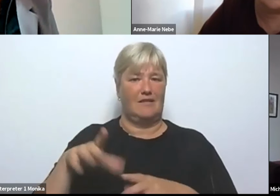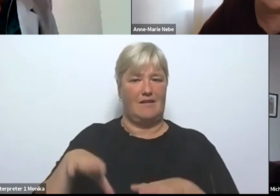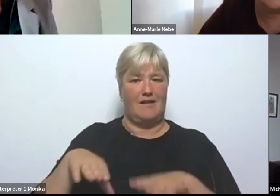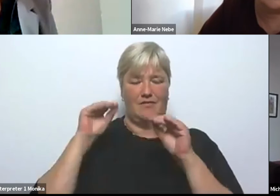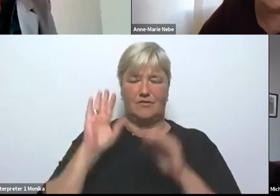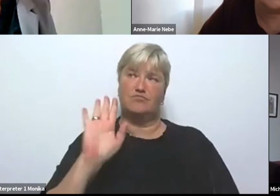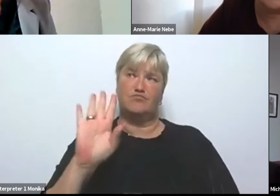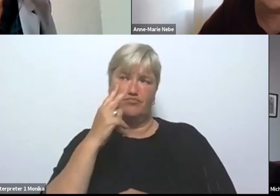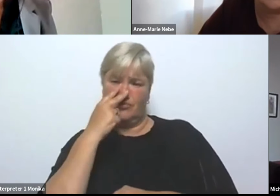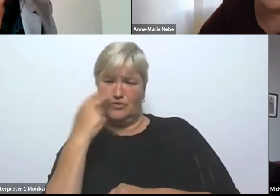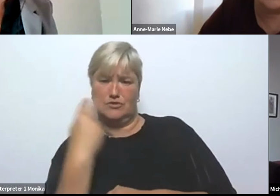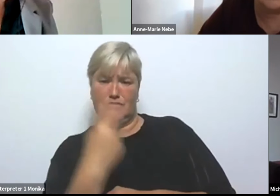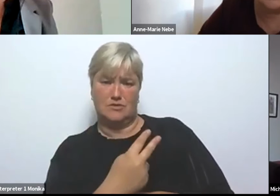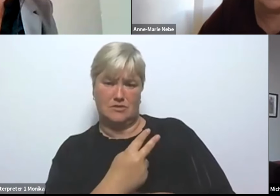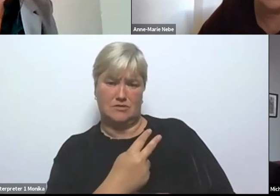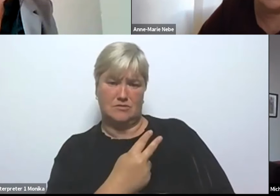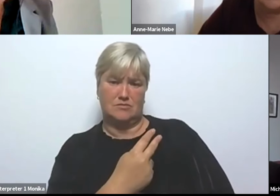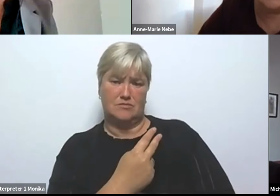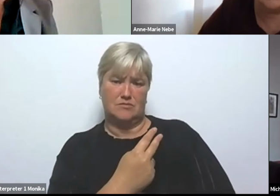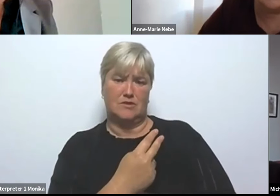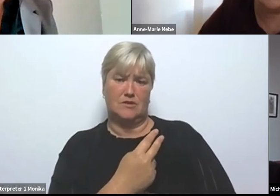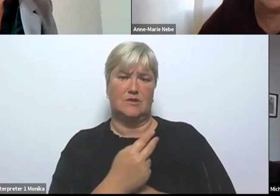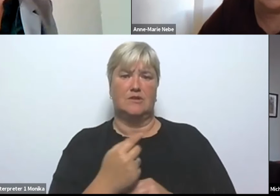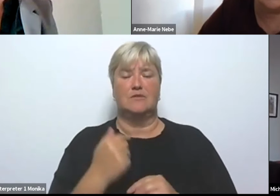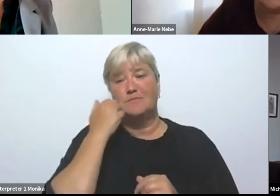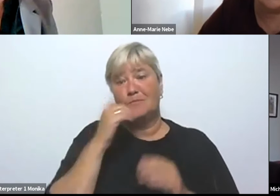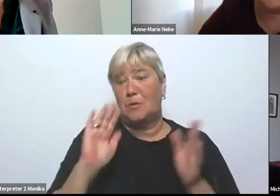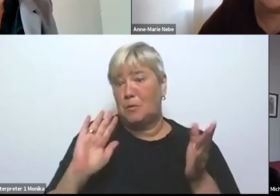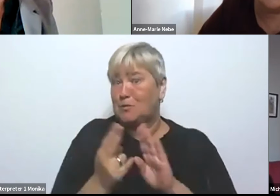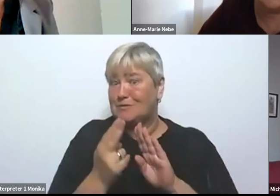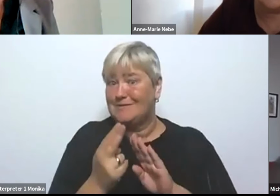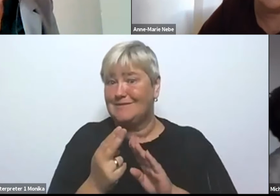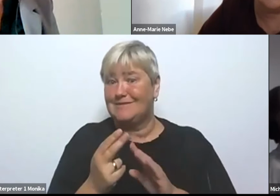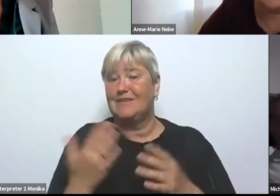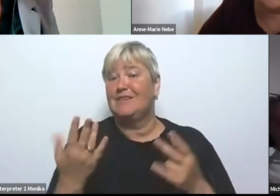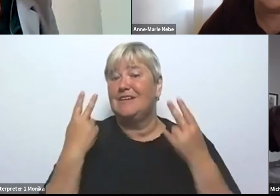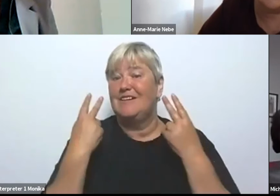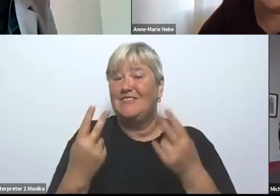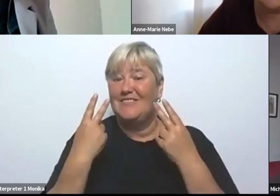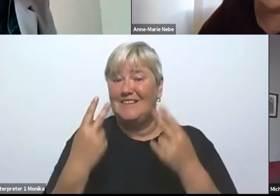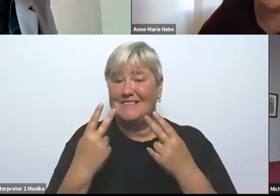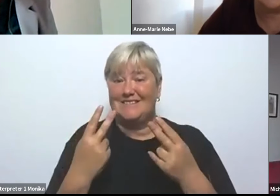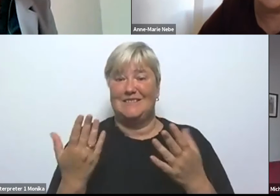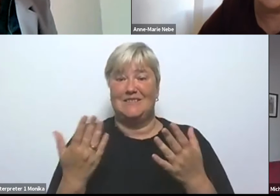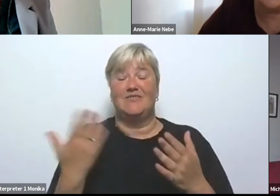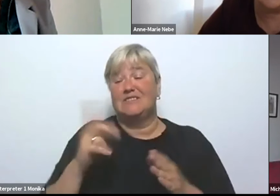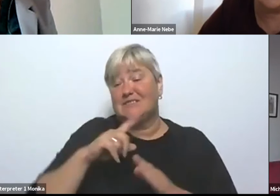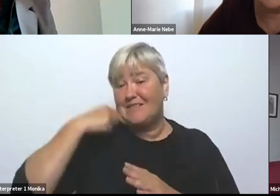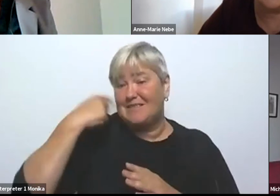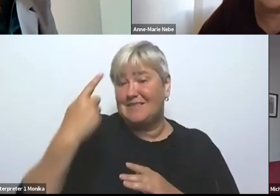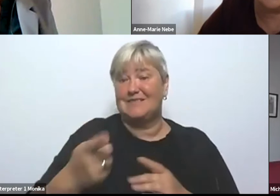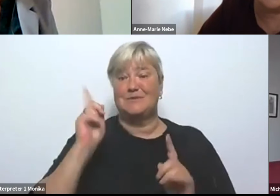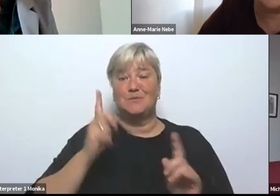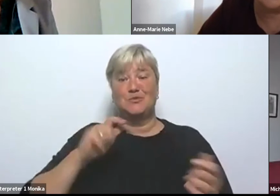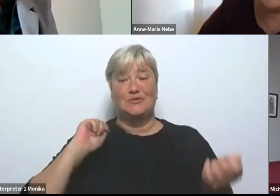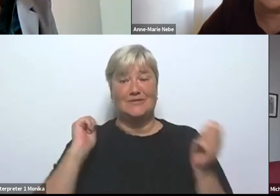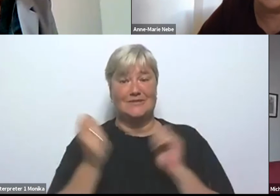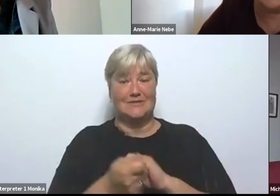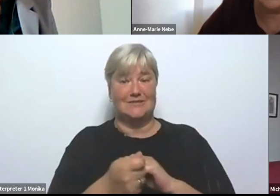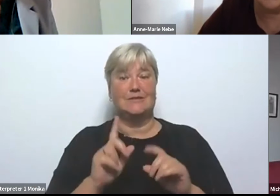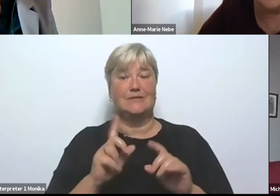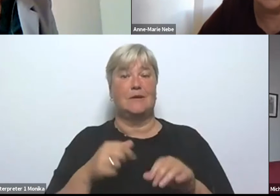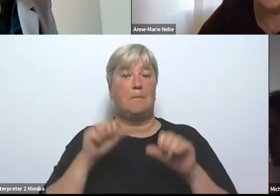deiner Sicht sind, und ich muss um Kürze bitten, was wären die wichtigsten Dinge, was als nächstes geschehen muss, damit wir das Potenzial